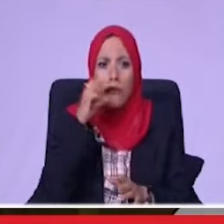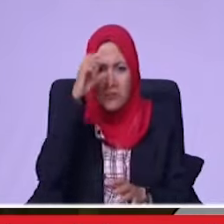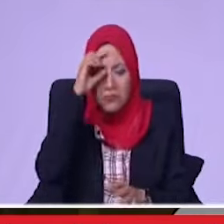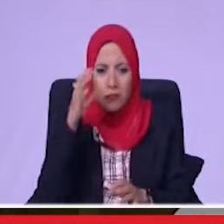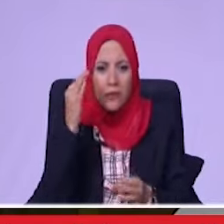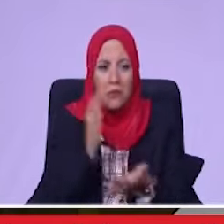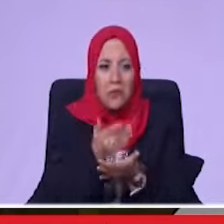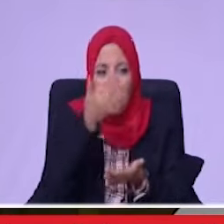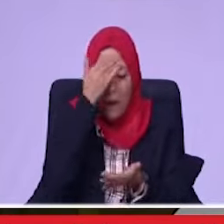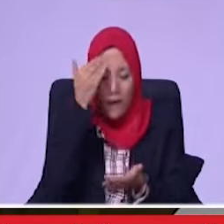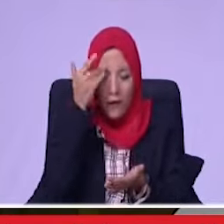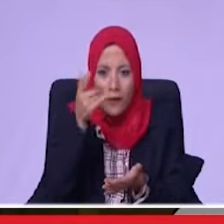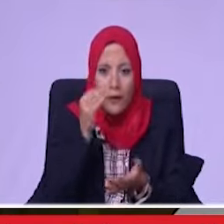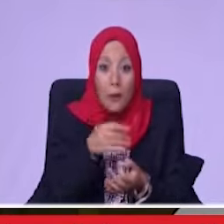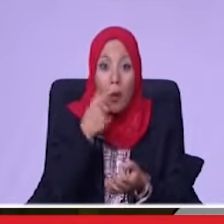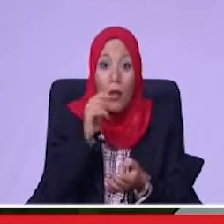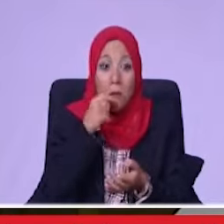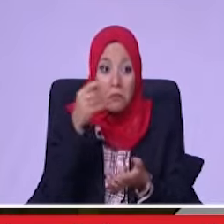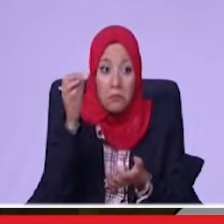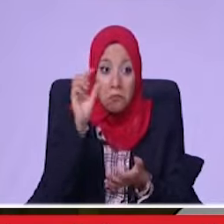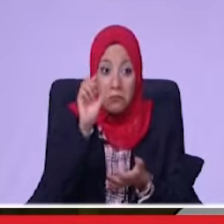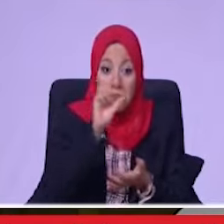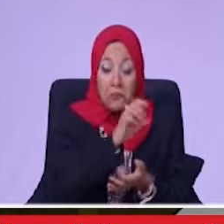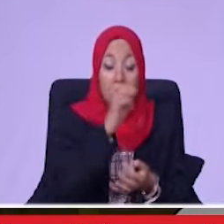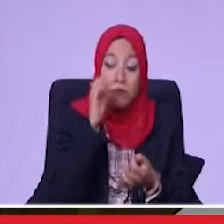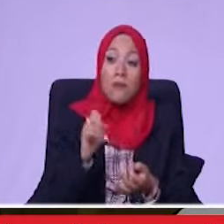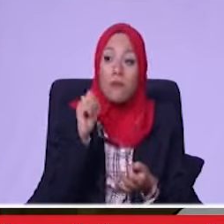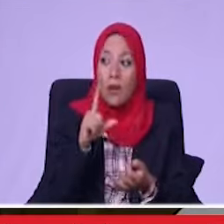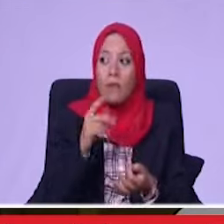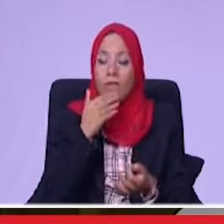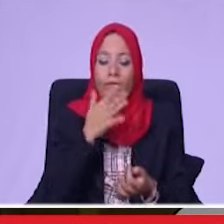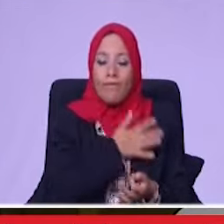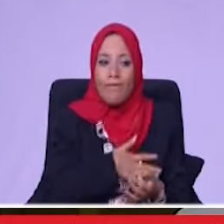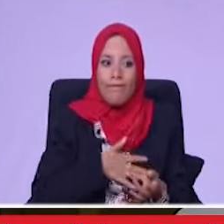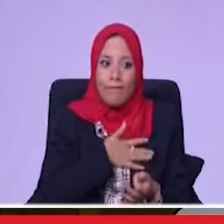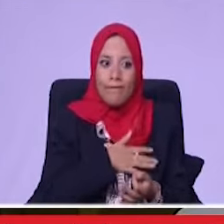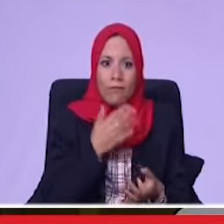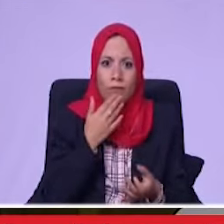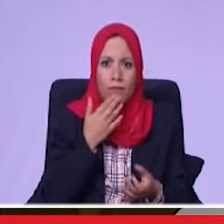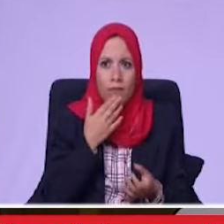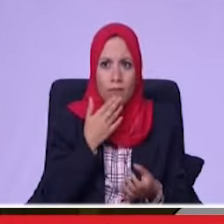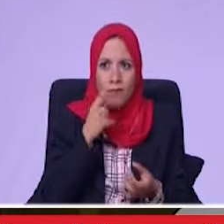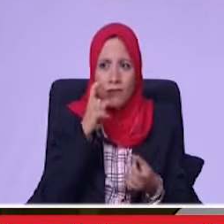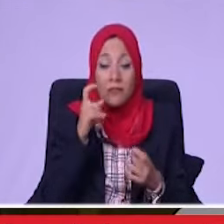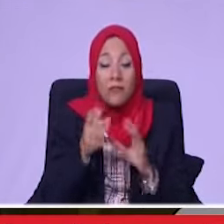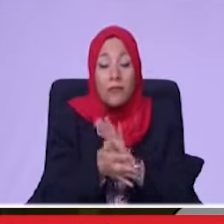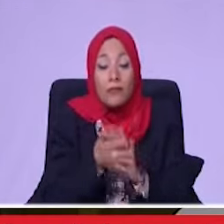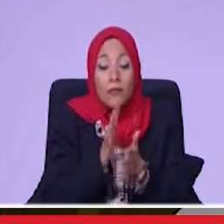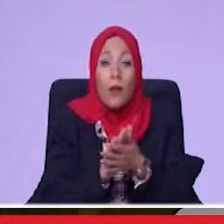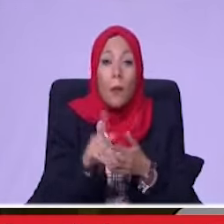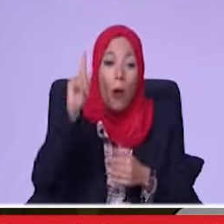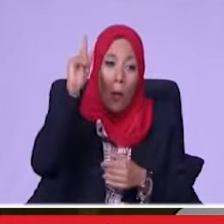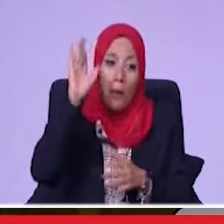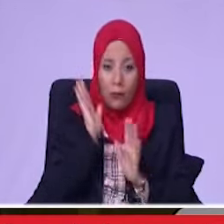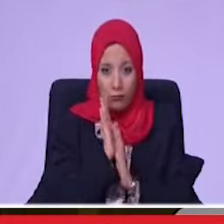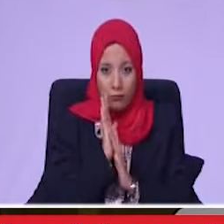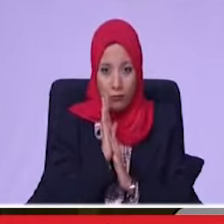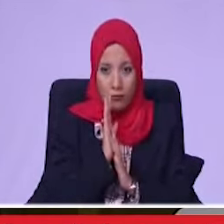بيحفظه بالتجويد. الحقيقة هي حالة إنسانية فيها إعجاز رباني وقدرات